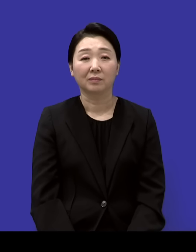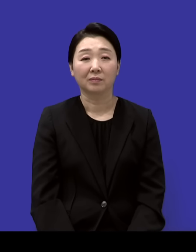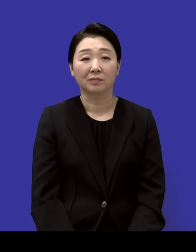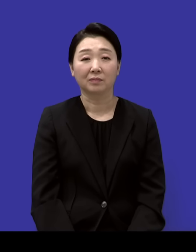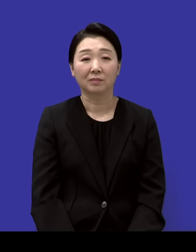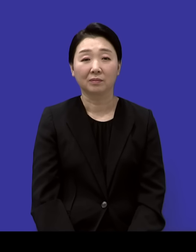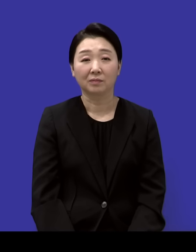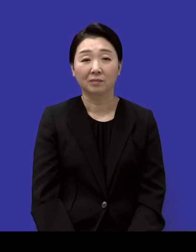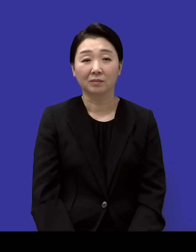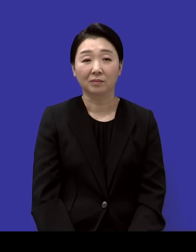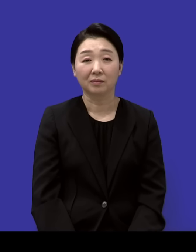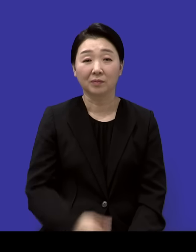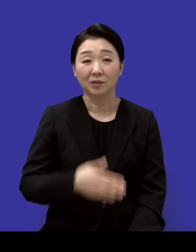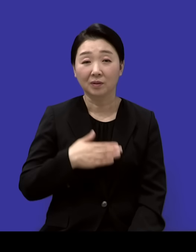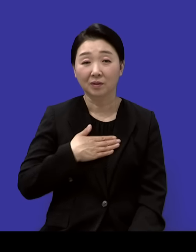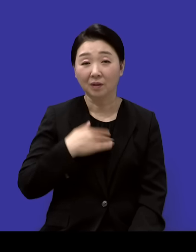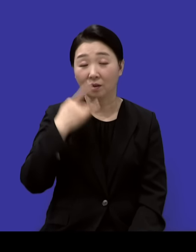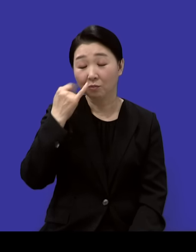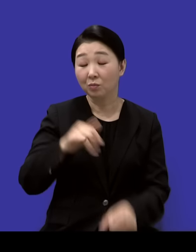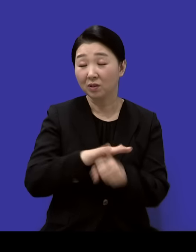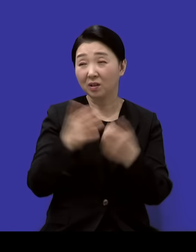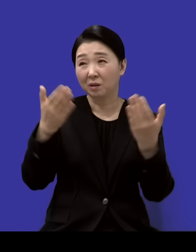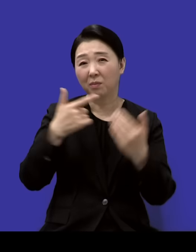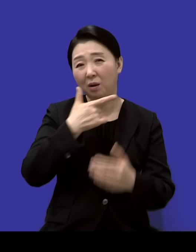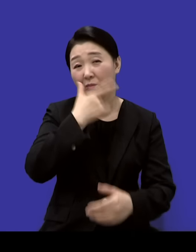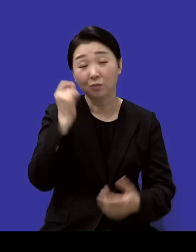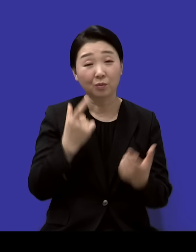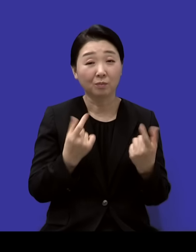저는 모성 결핍 뭐 이런 게 있잖아요. 사실 예.